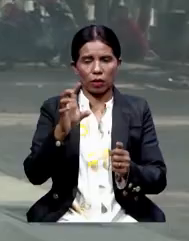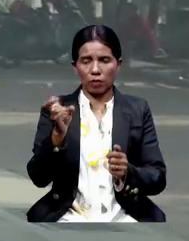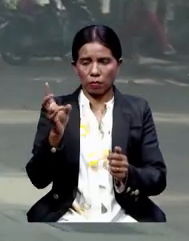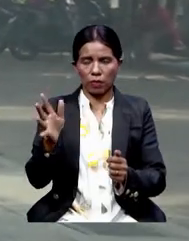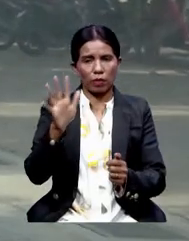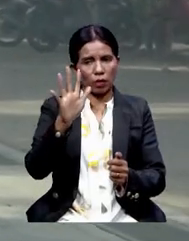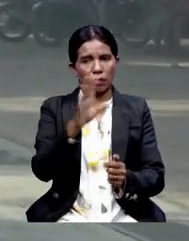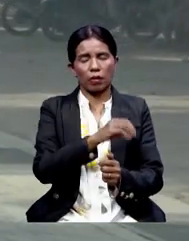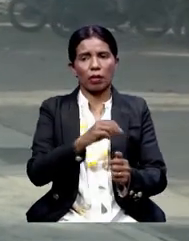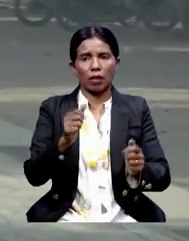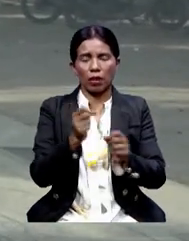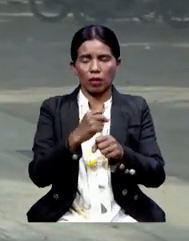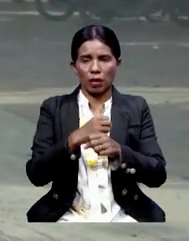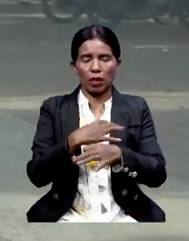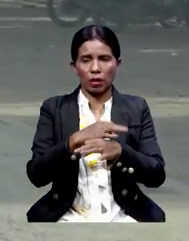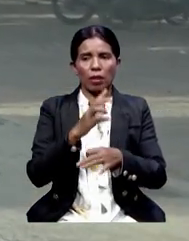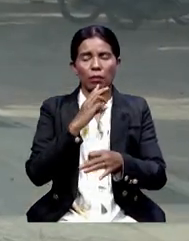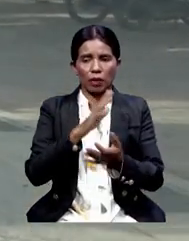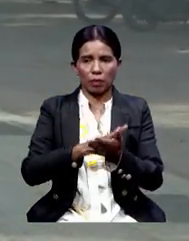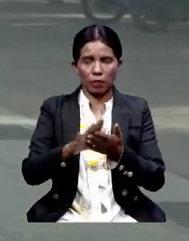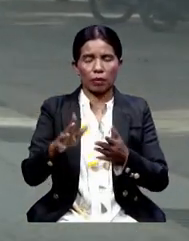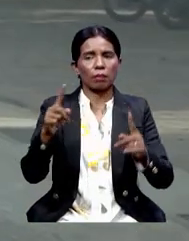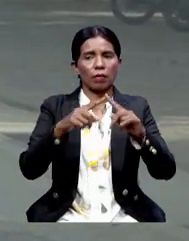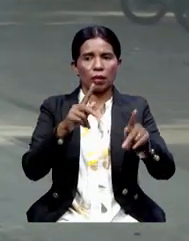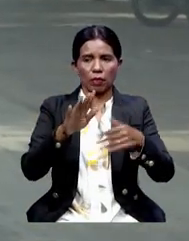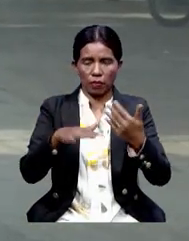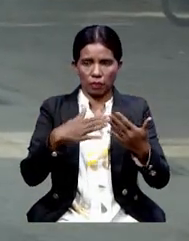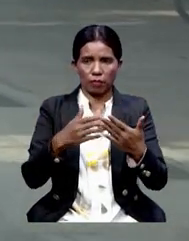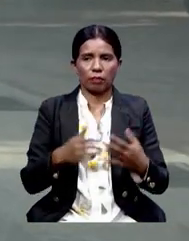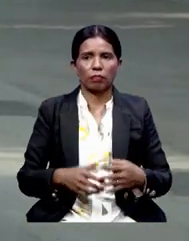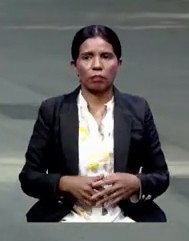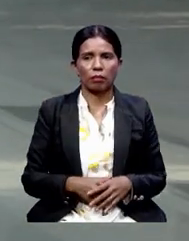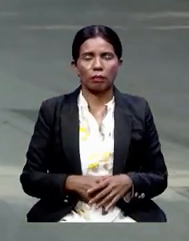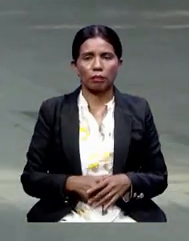teritorio nasional ho dihalo kanalizasaun bemos ba komunidade ekipa kobertura ZMN.